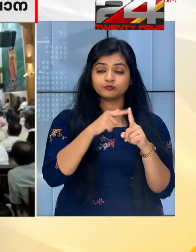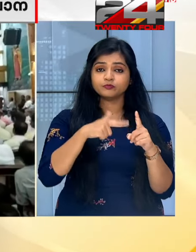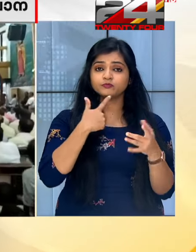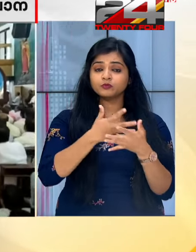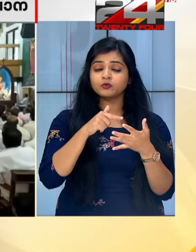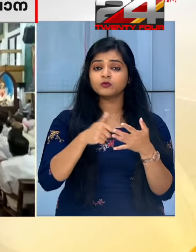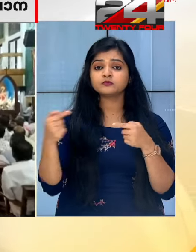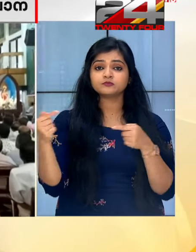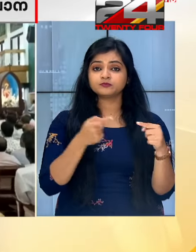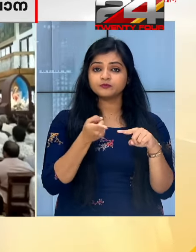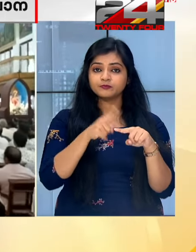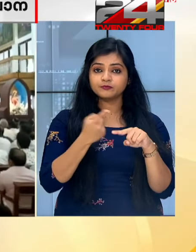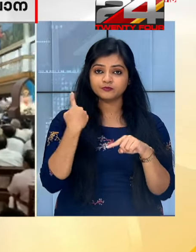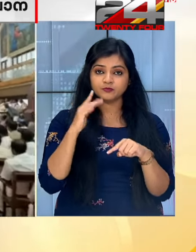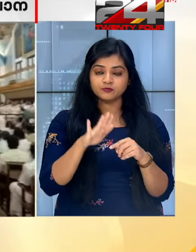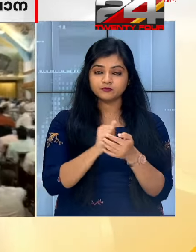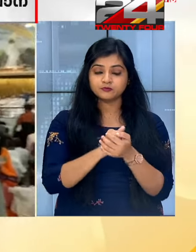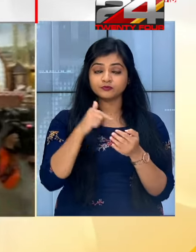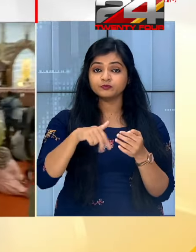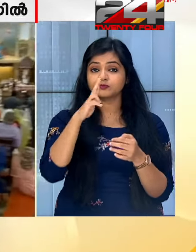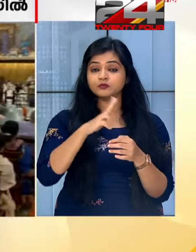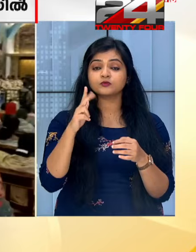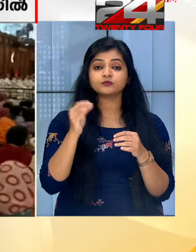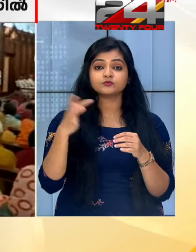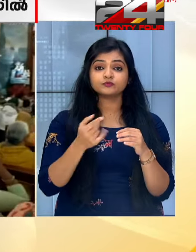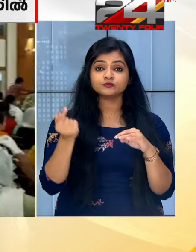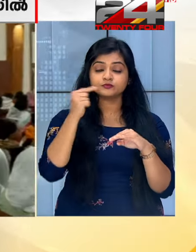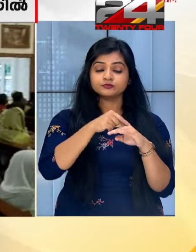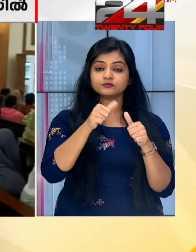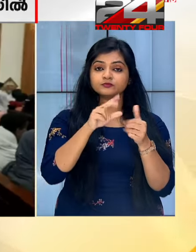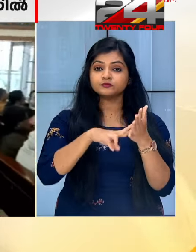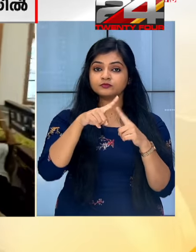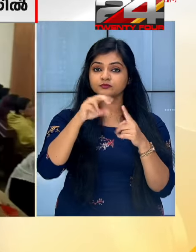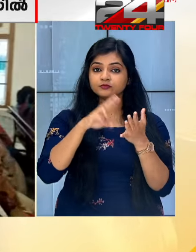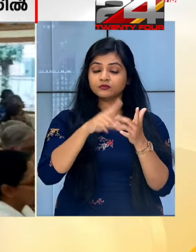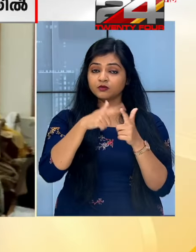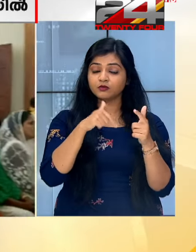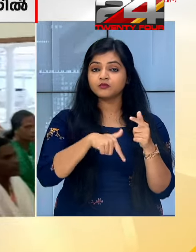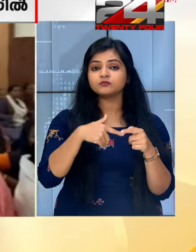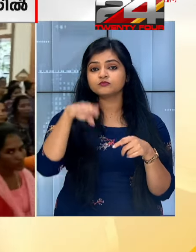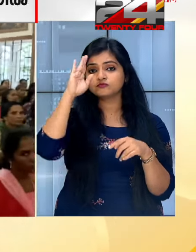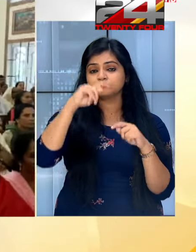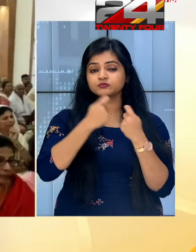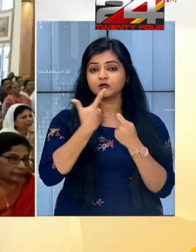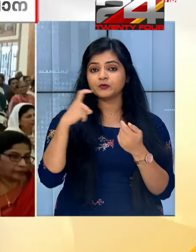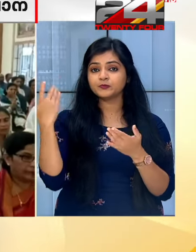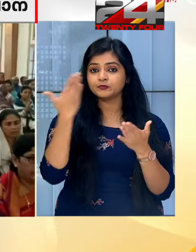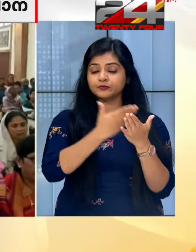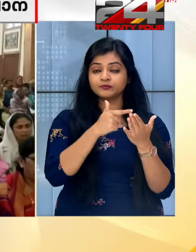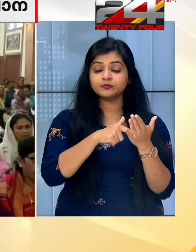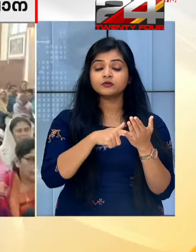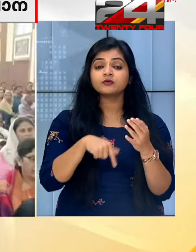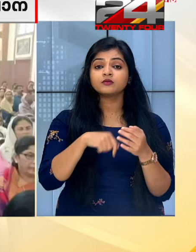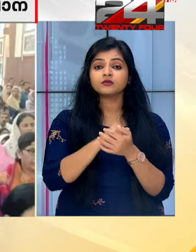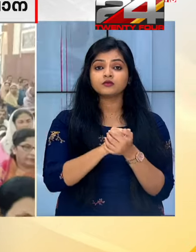സംഘർഷം ഉണ്ടാവുകയും ഒക്കെ തന്നെ ചെയ്തിരുന്നു. നിലവിൽ വികാരിയായി ചുമതലയേറ്റിട്ടുള്ള ആന്റണി പൂതവേലിയിൽ പോലീസിൽ പരാതി നൽകുകയും വൈദികർക്കും